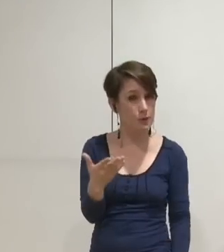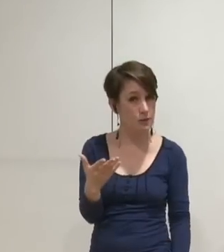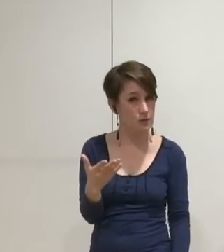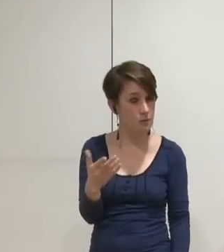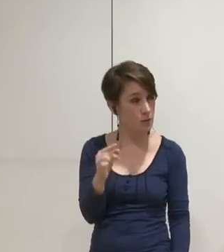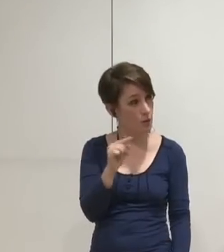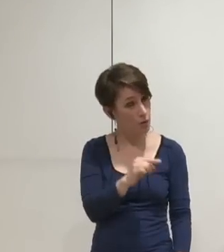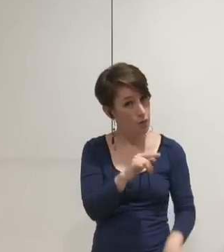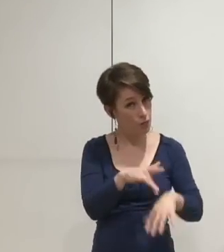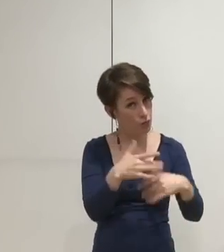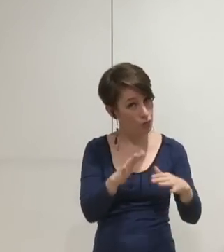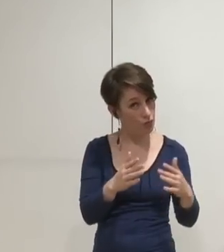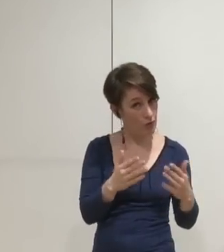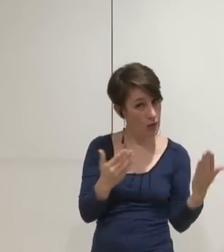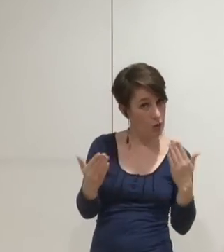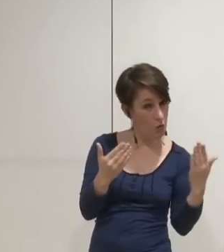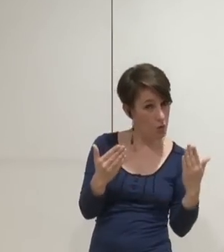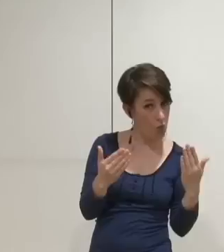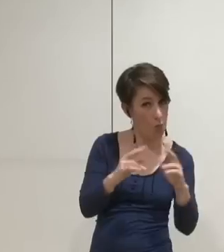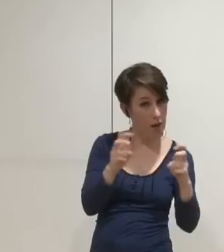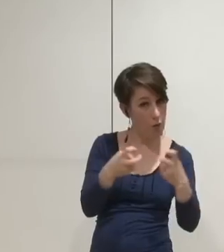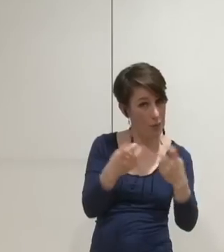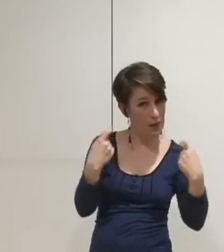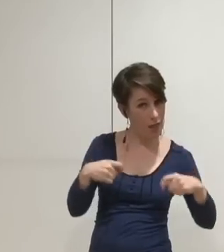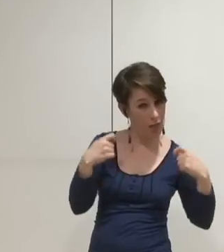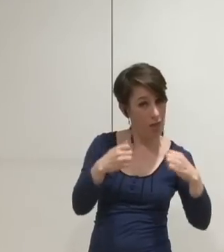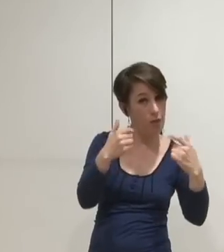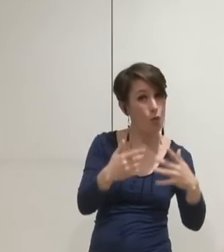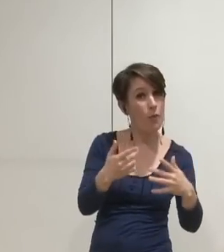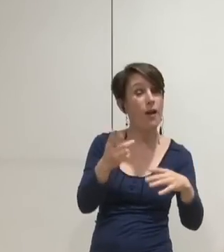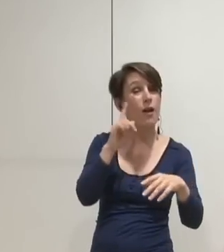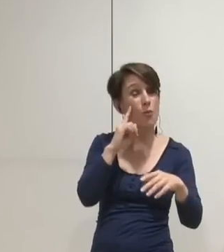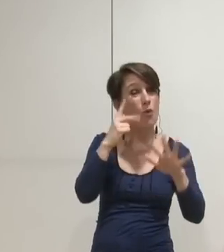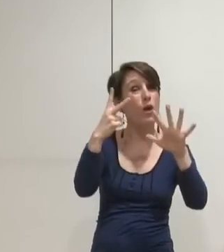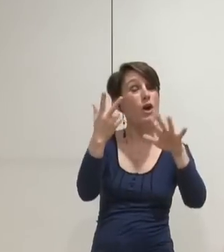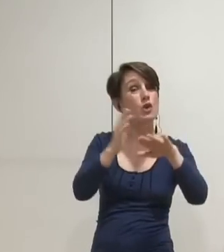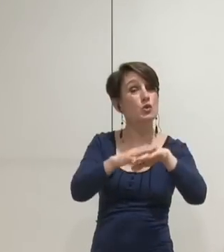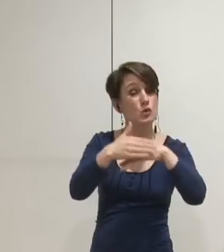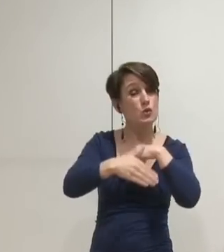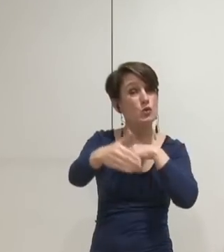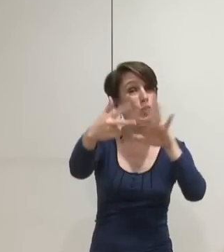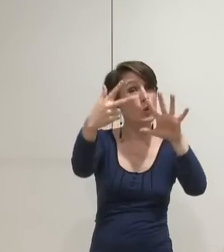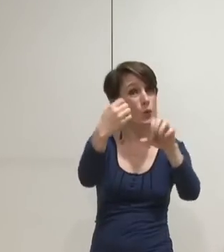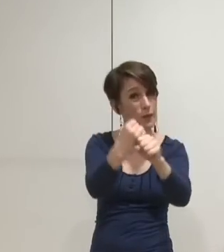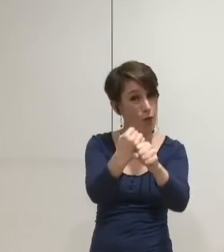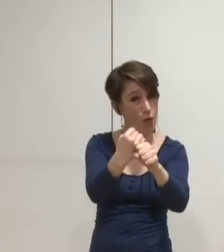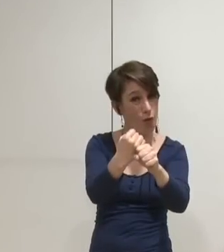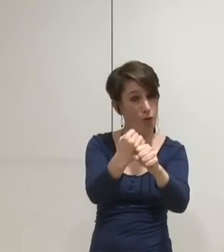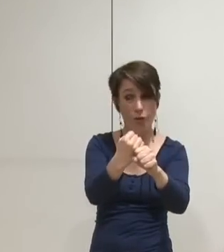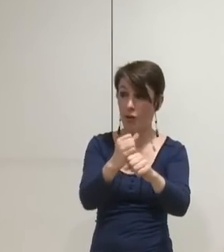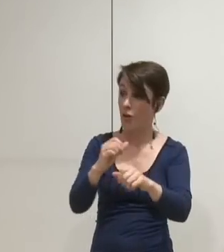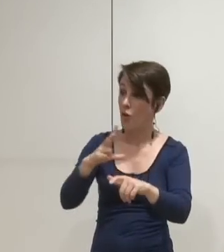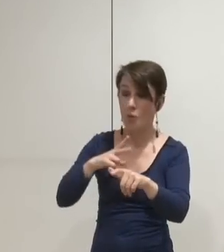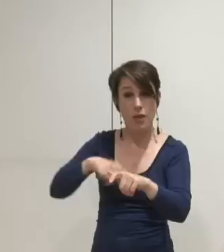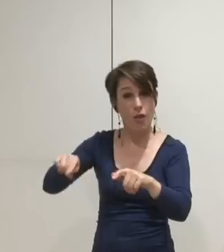comparer le coût de cette proposition pour la collectivité sachant qu'en 8 ans les évolutions professionnelles des uns les départs en retraite des